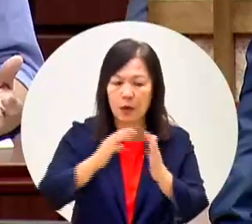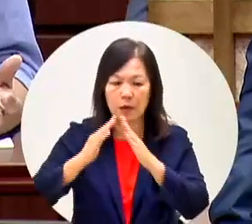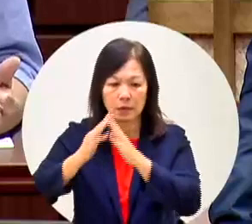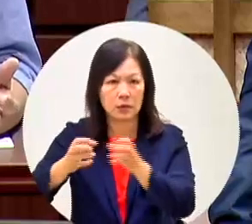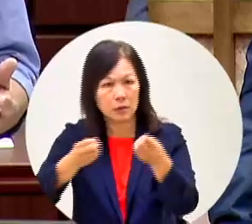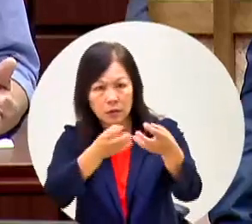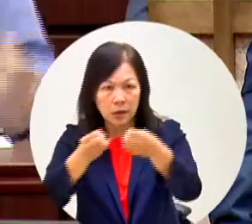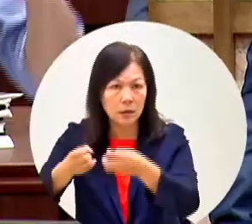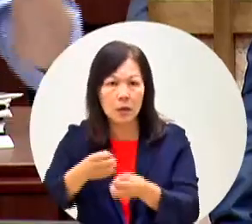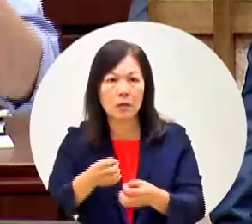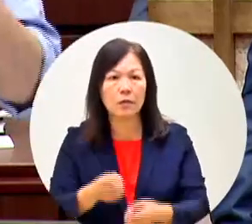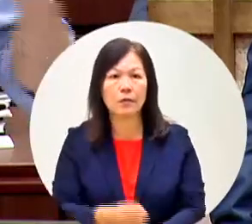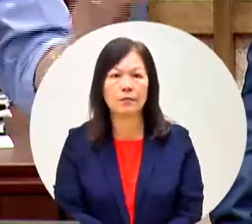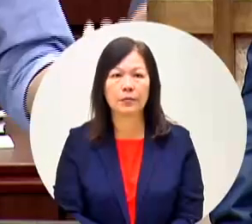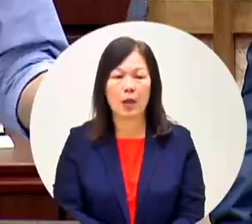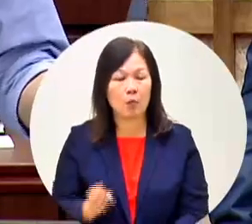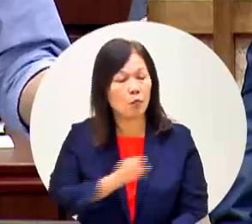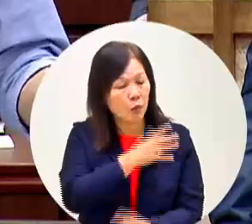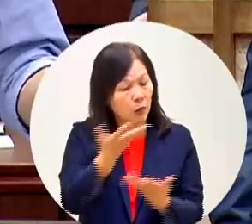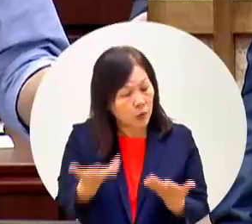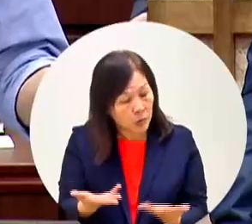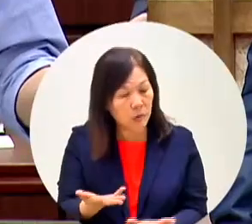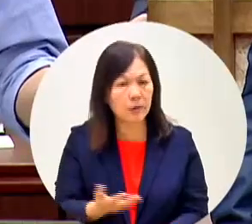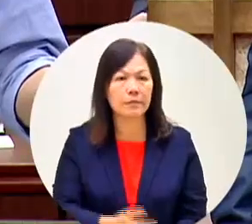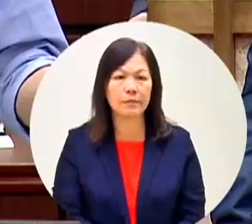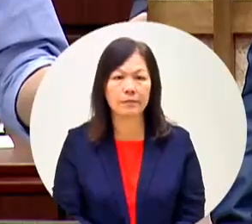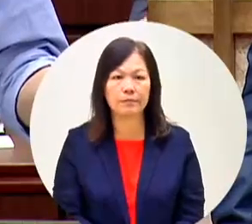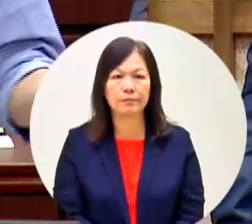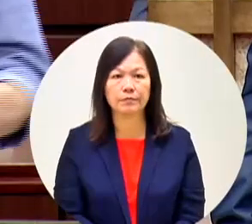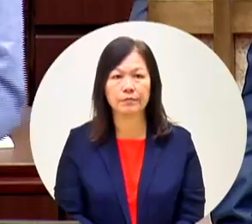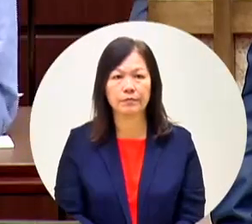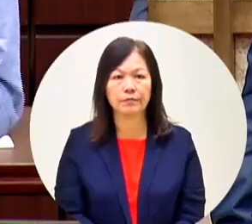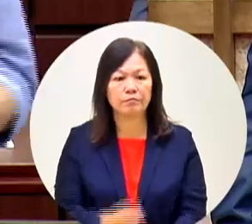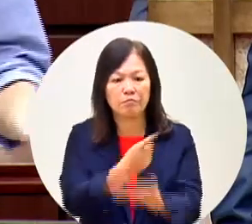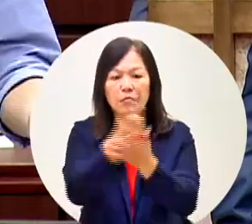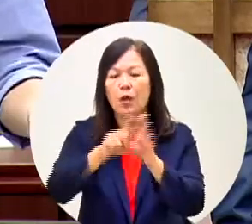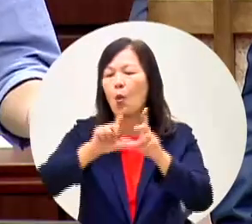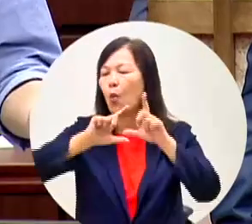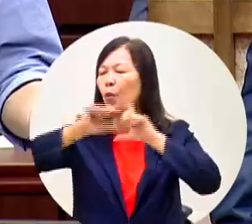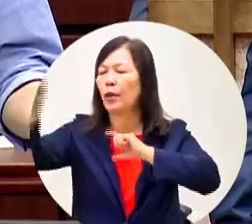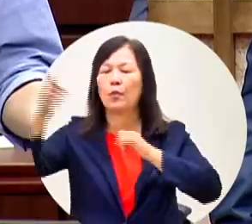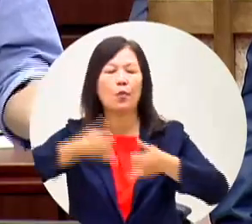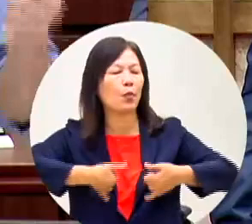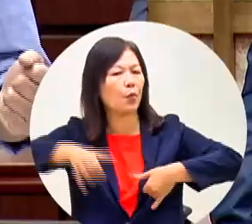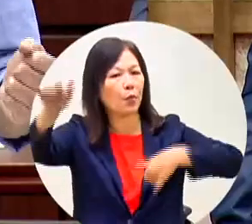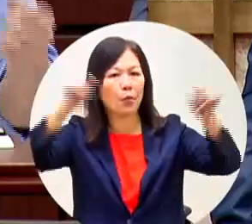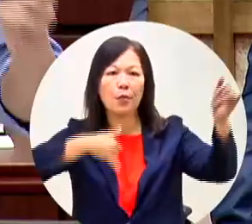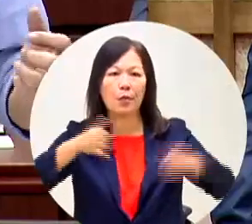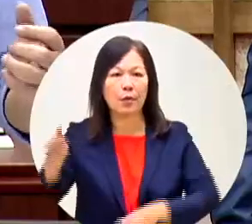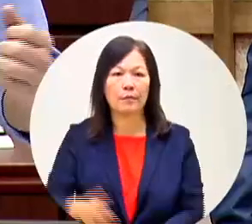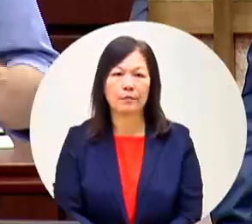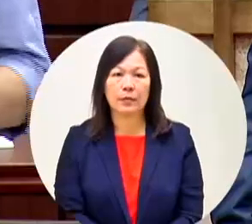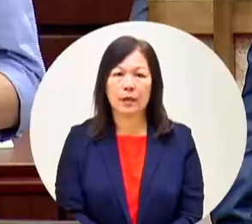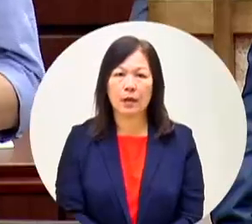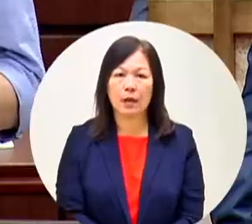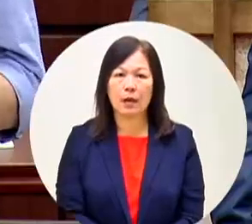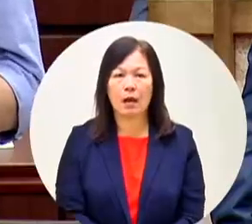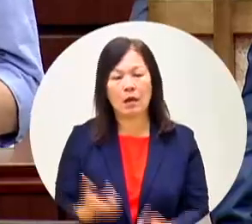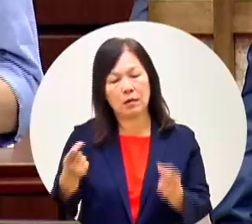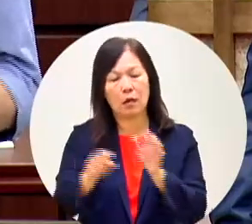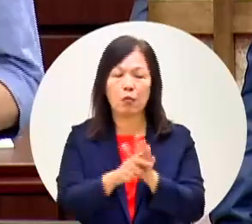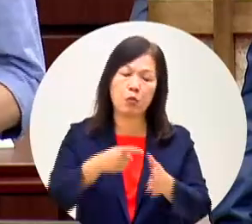呢，大家各自回家，马照跑，舞照跳，还是说真的能做实